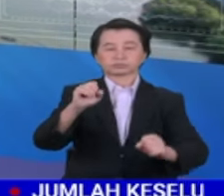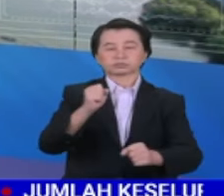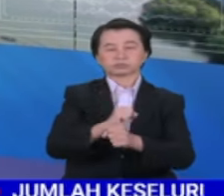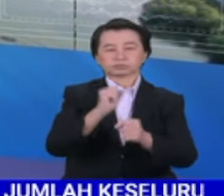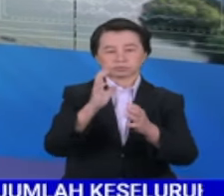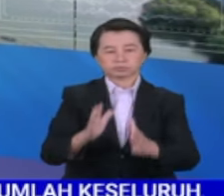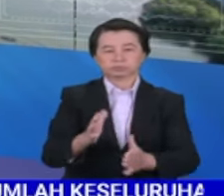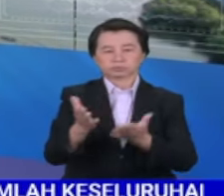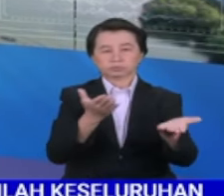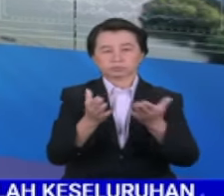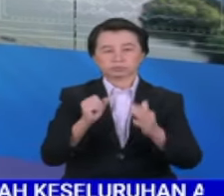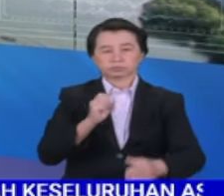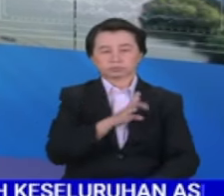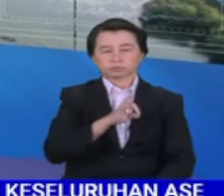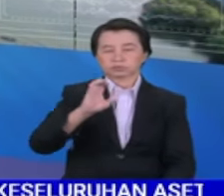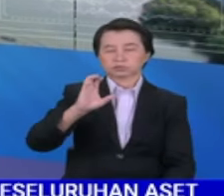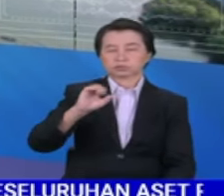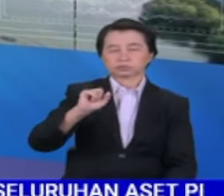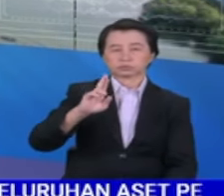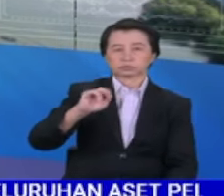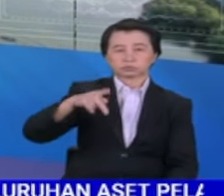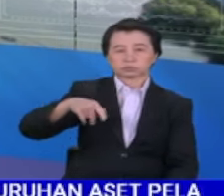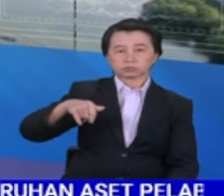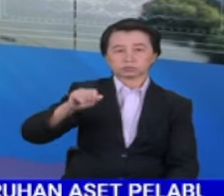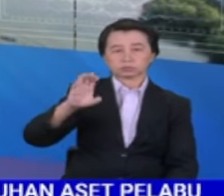pekerja dalam peringatan Nawawi